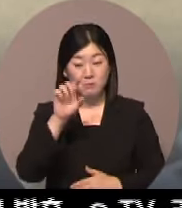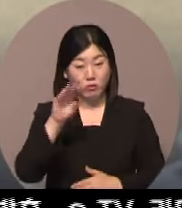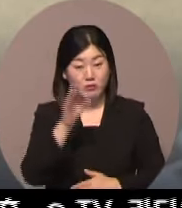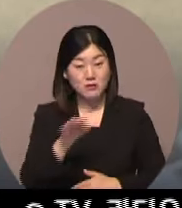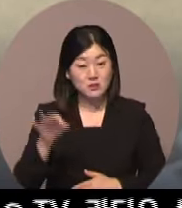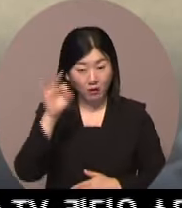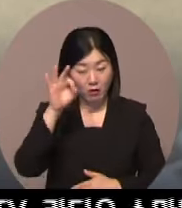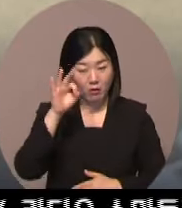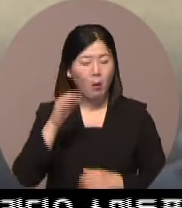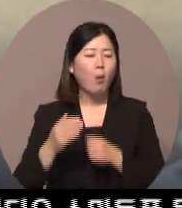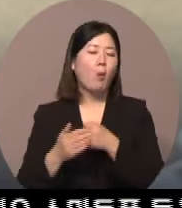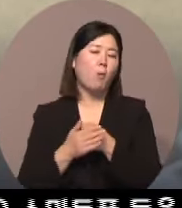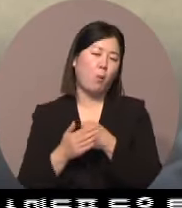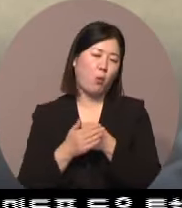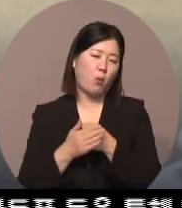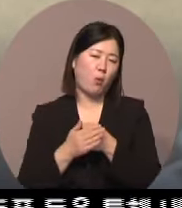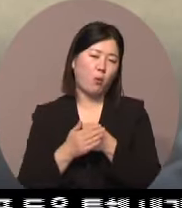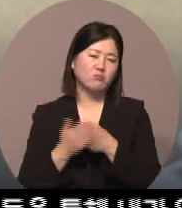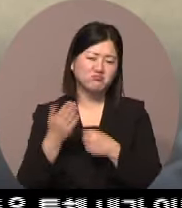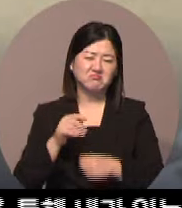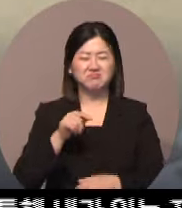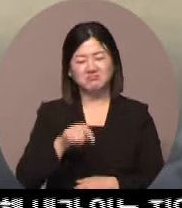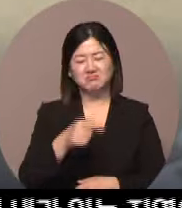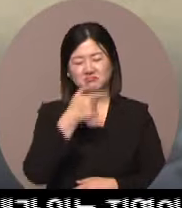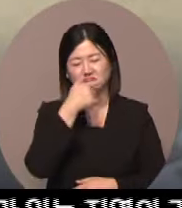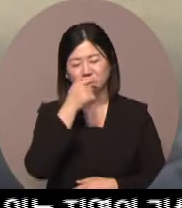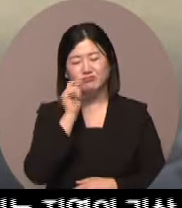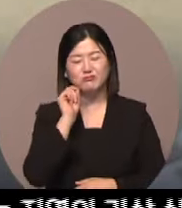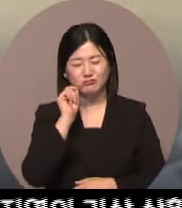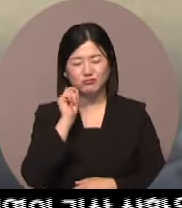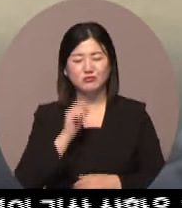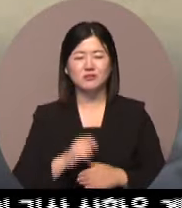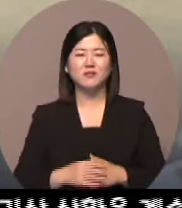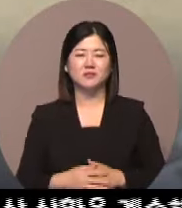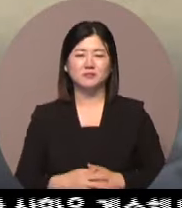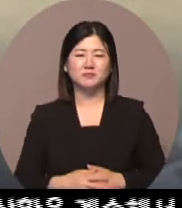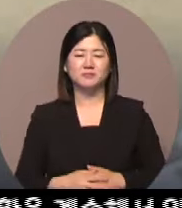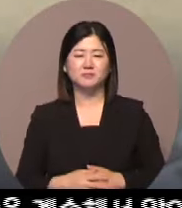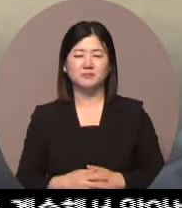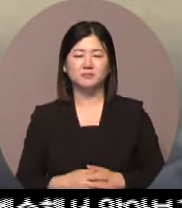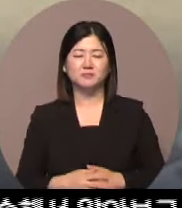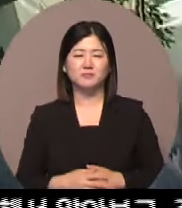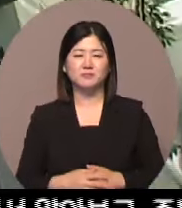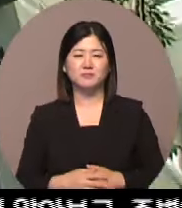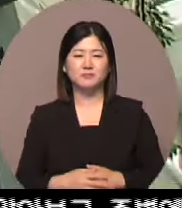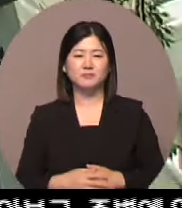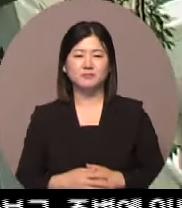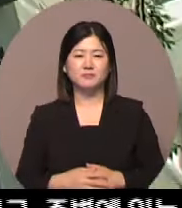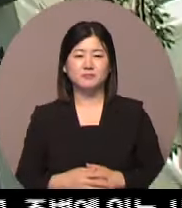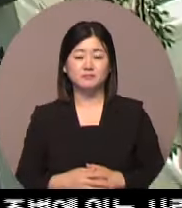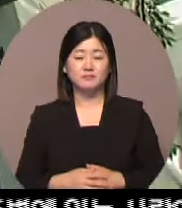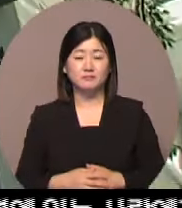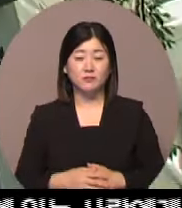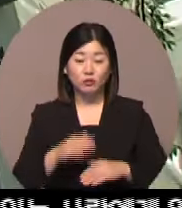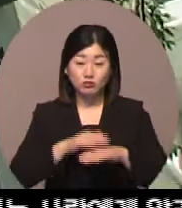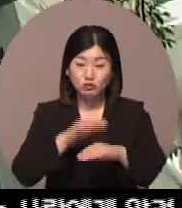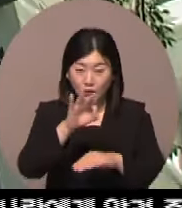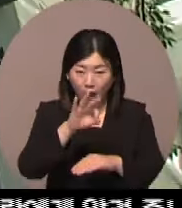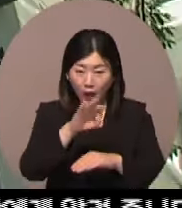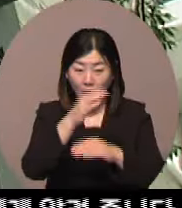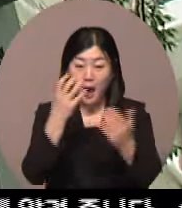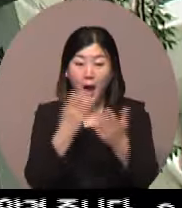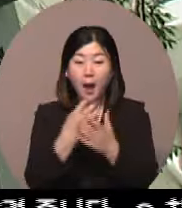인상을 해주시니까 좀 보태면 되는데 사실 그거 갖고도 많이 부족하지요 하지만이 수당은